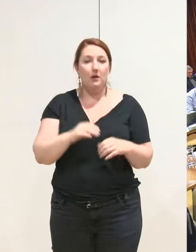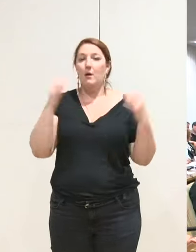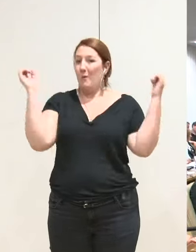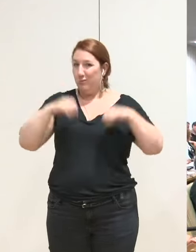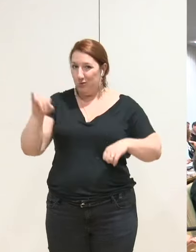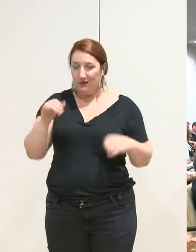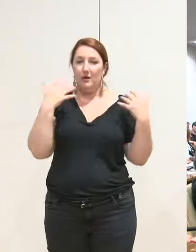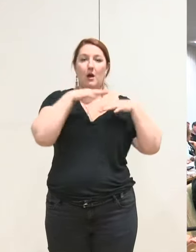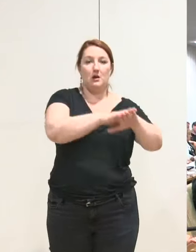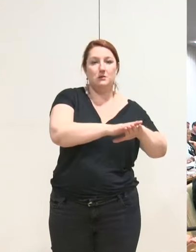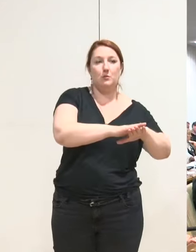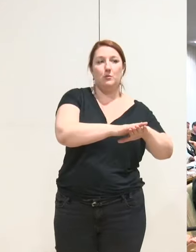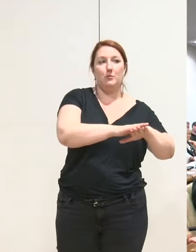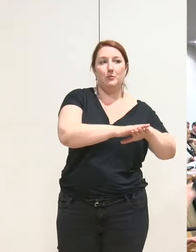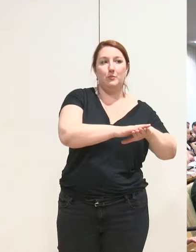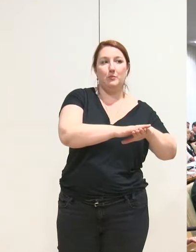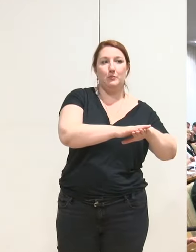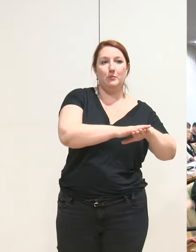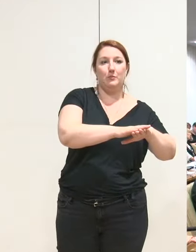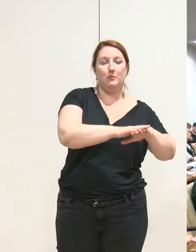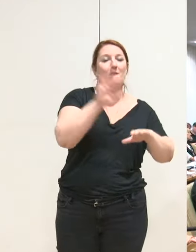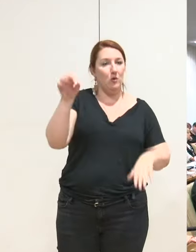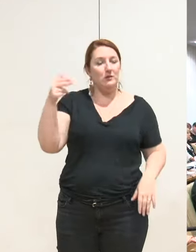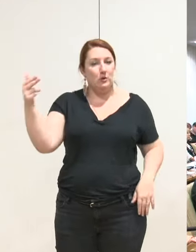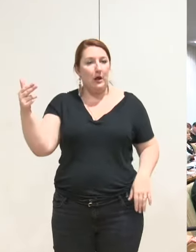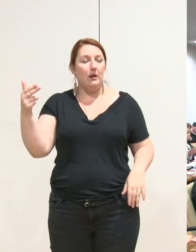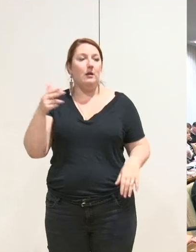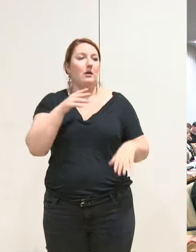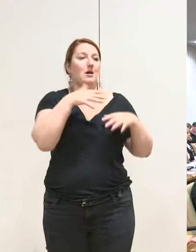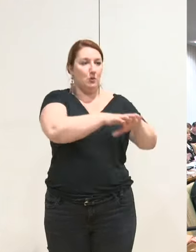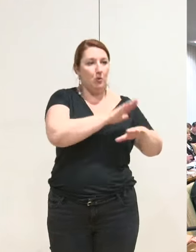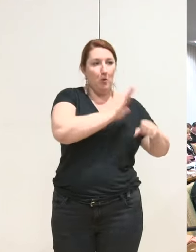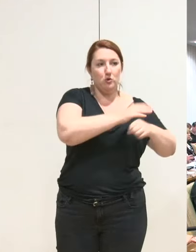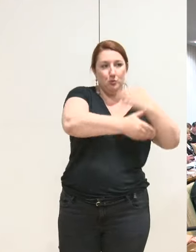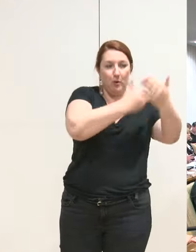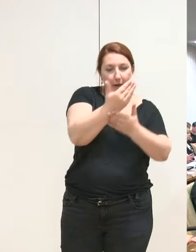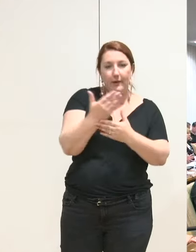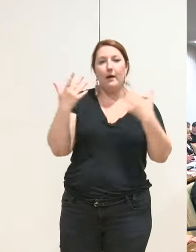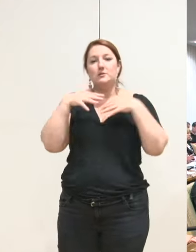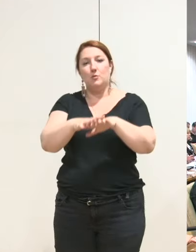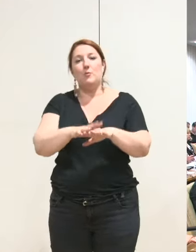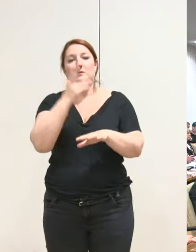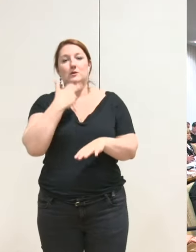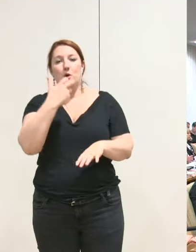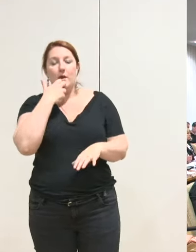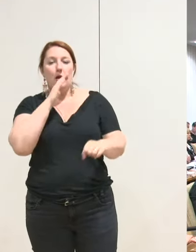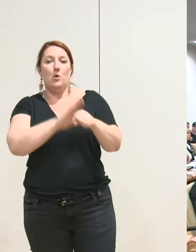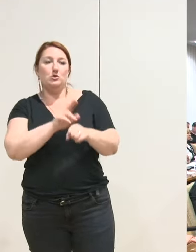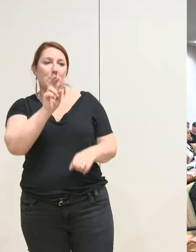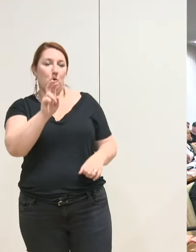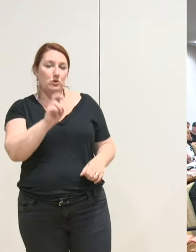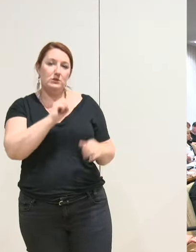est pour Front national rassemblement de gauche et de progrès rassemblement citoyens de la gauche et des écologistes